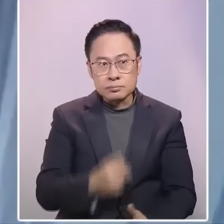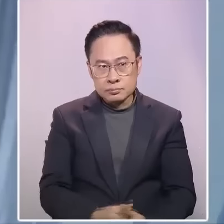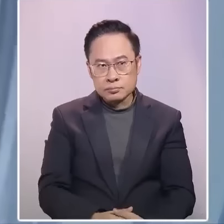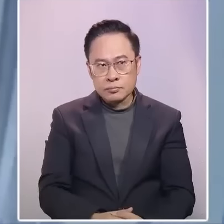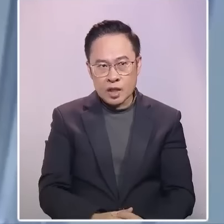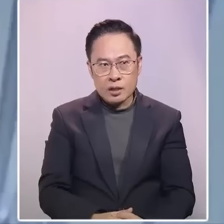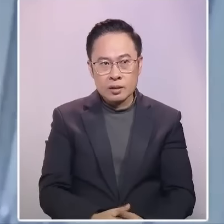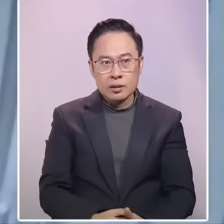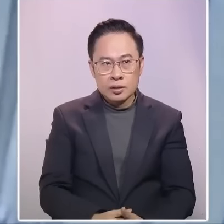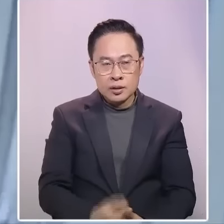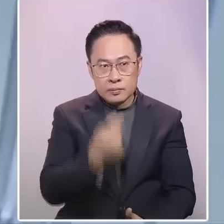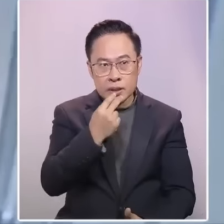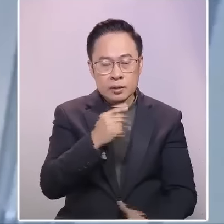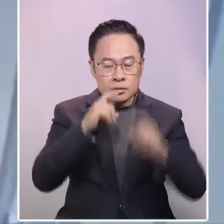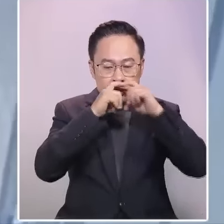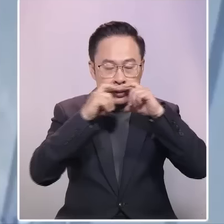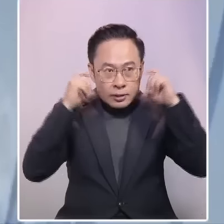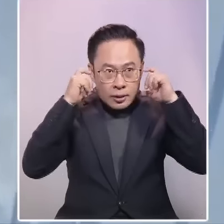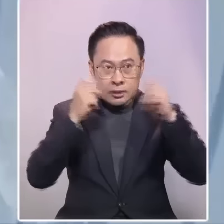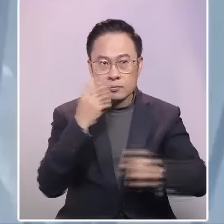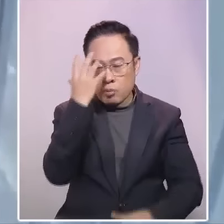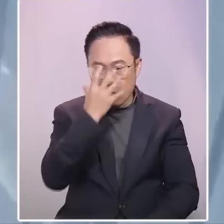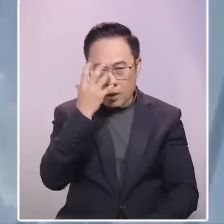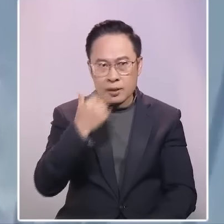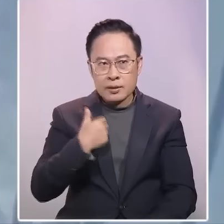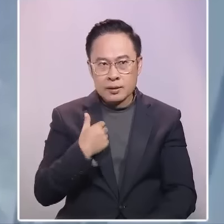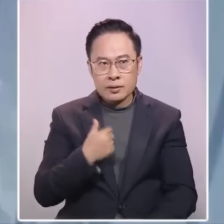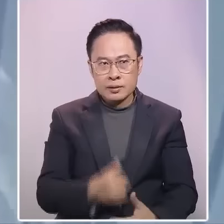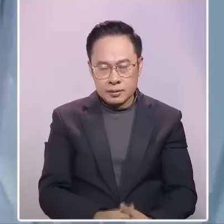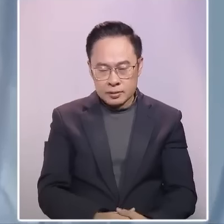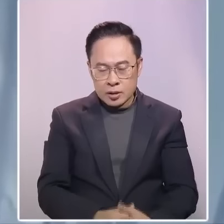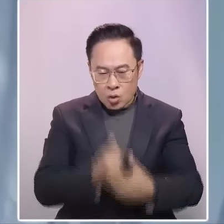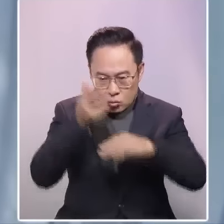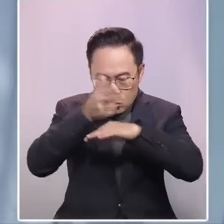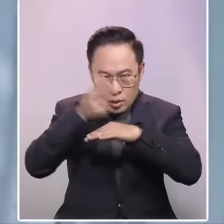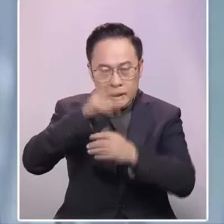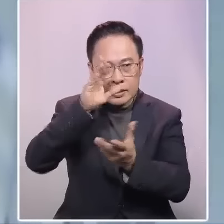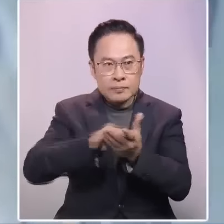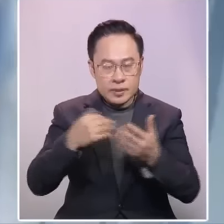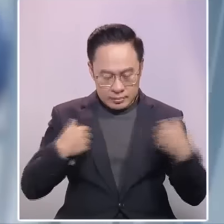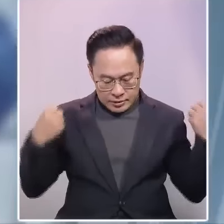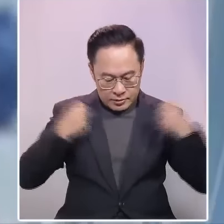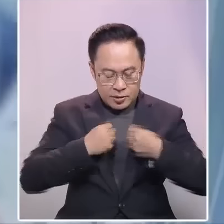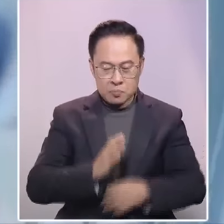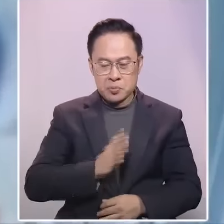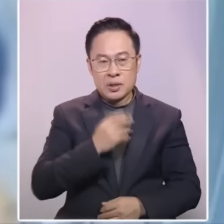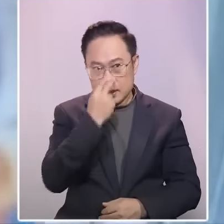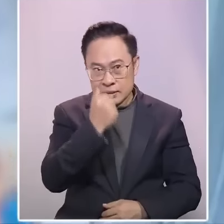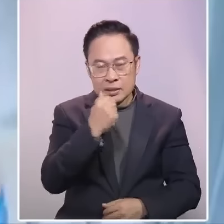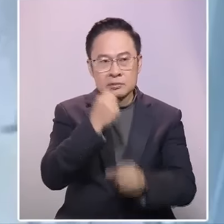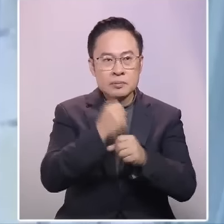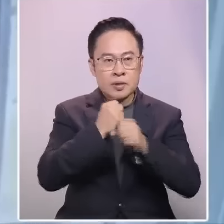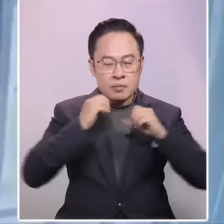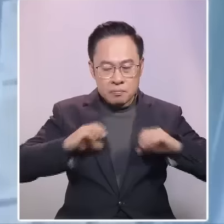ตาเห็นชัดเจนเลยนะถึงแม้ว่าจะใส่หน้ากากนะคะแต่ว่าก็ปิดบังได้ไม่ครบแต่งตัวดีมาอ้างว่าเป็นข้า